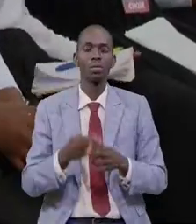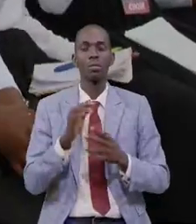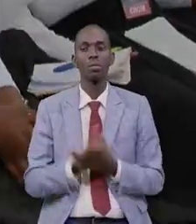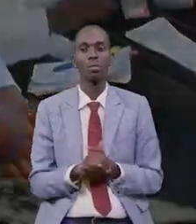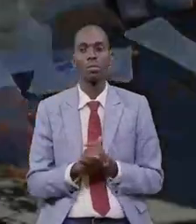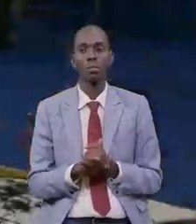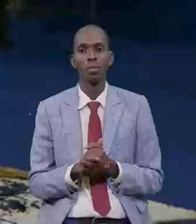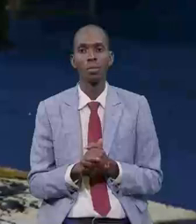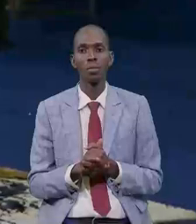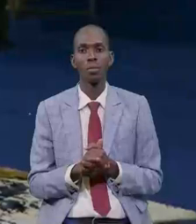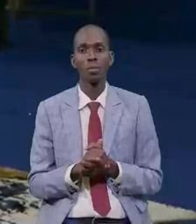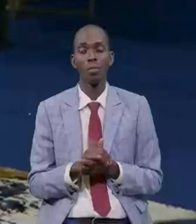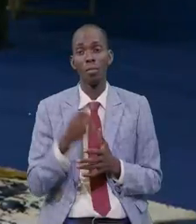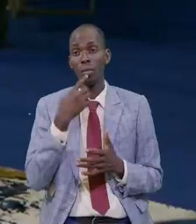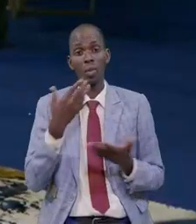Jésus